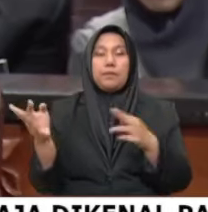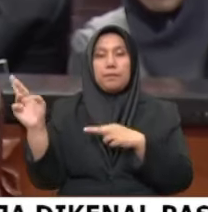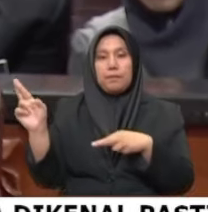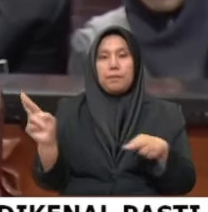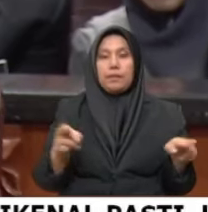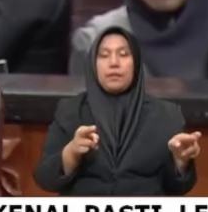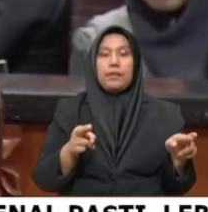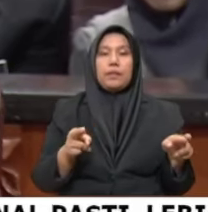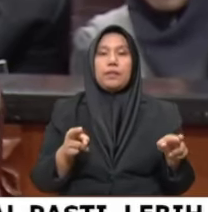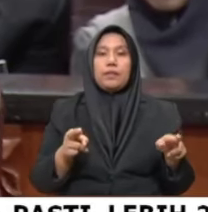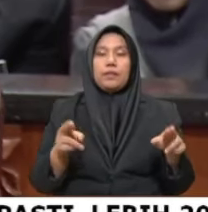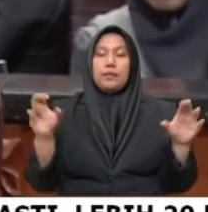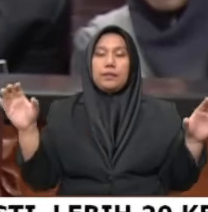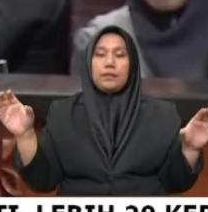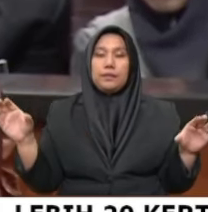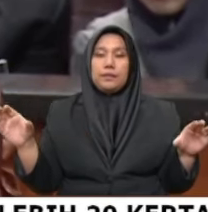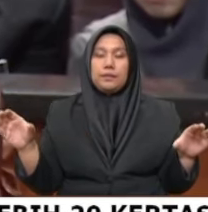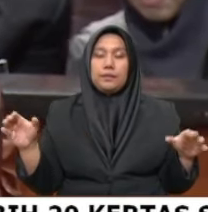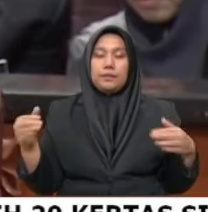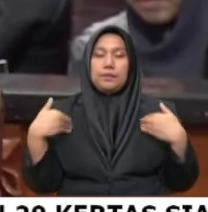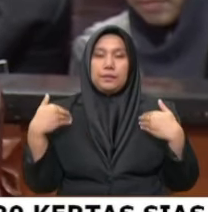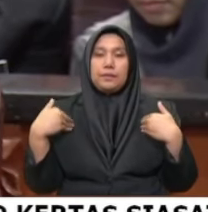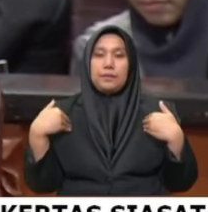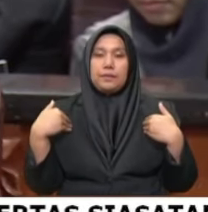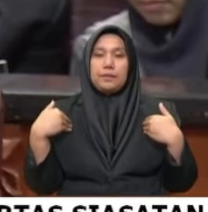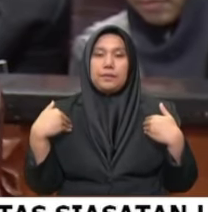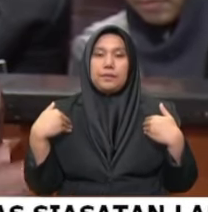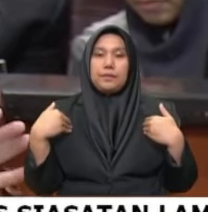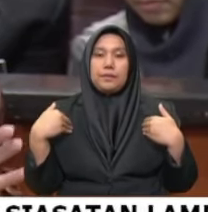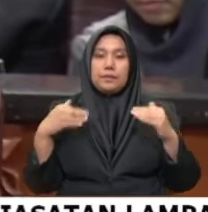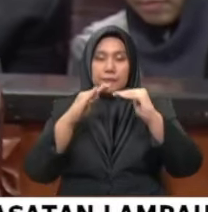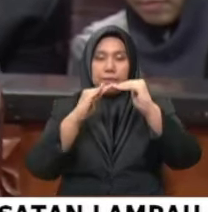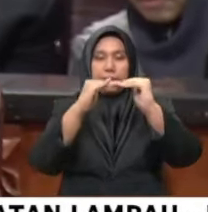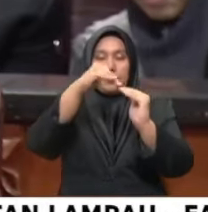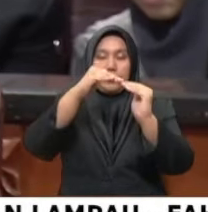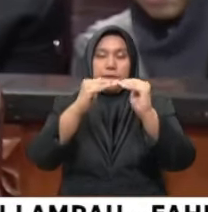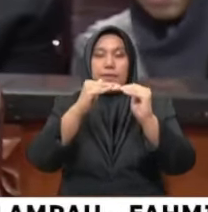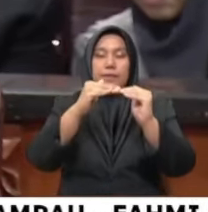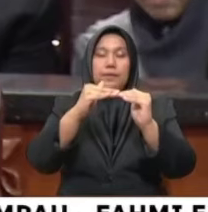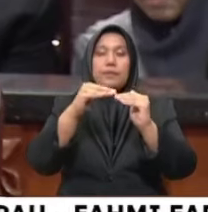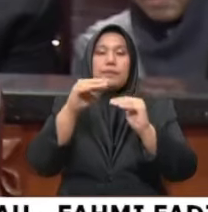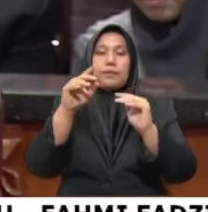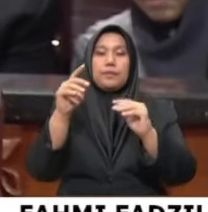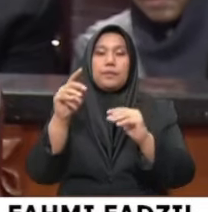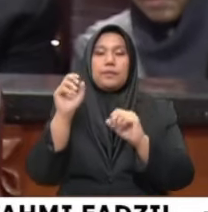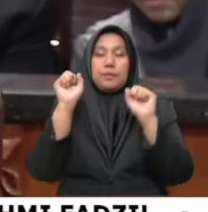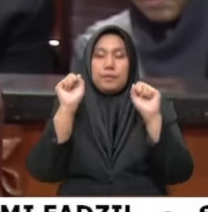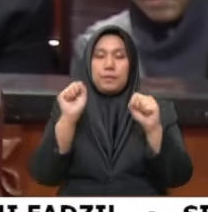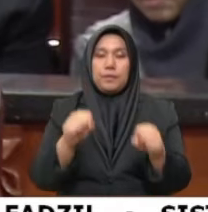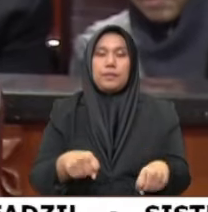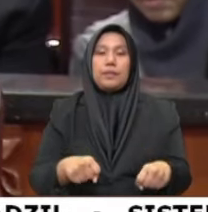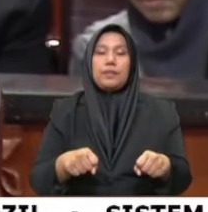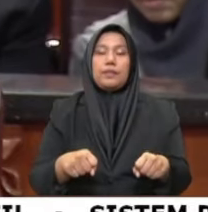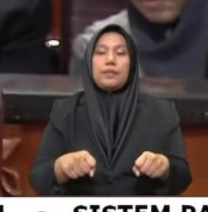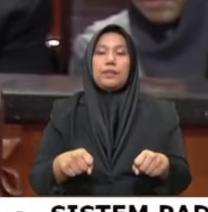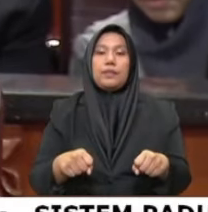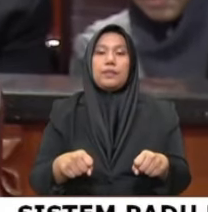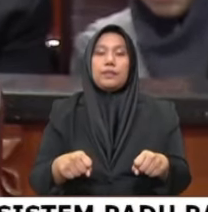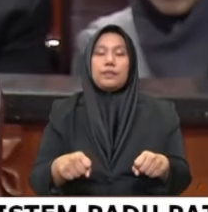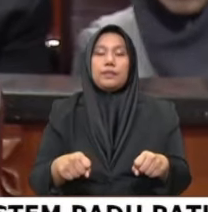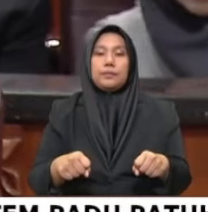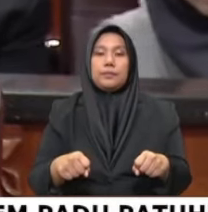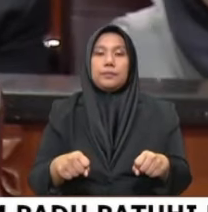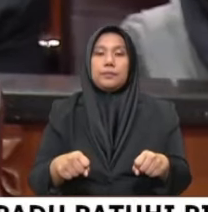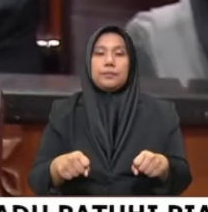perancangan yang mempunyai sudut sustainability itu sendiri dengan izin supaya ianya bukan saja dilakukan